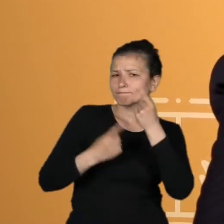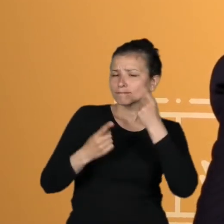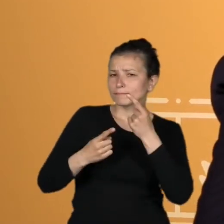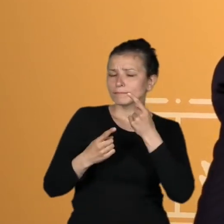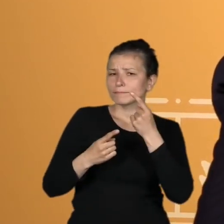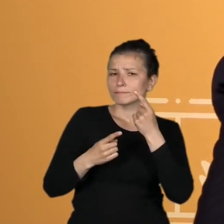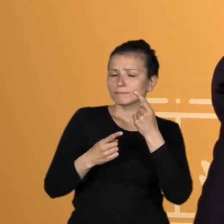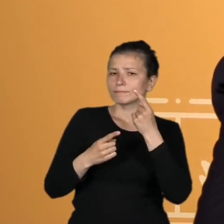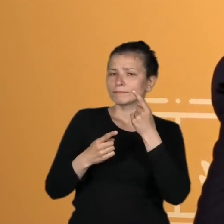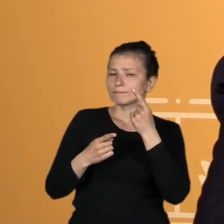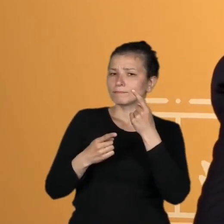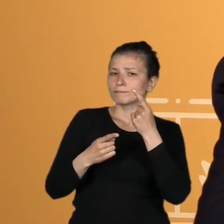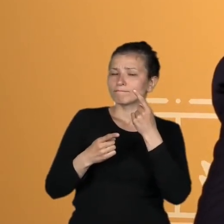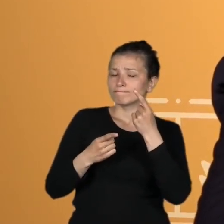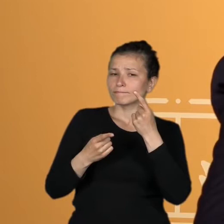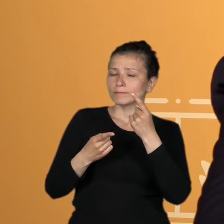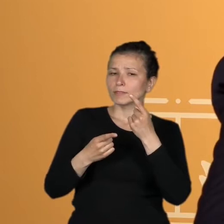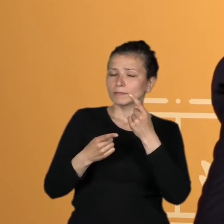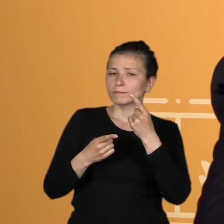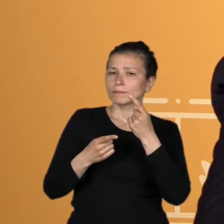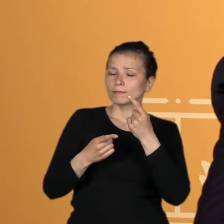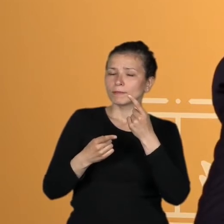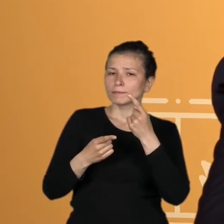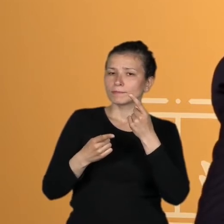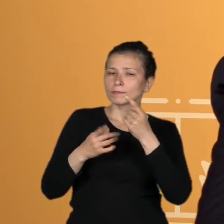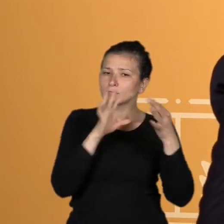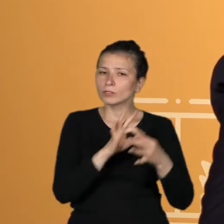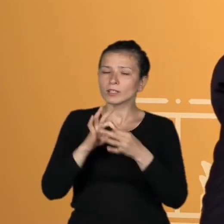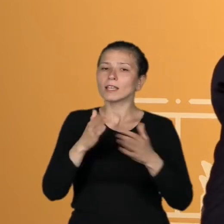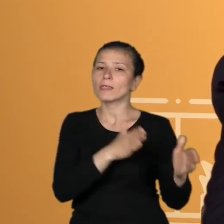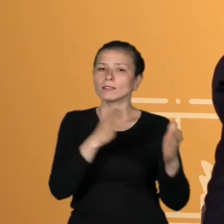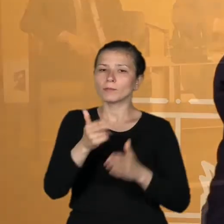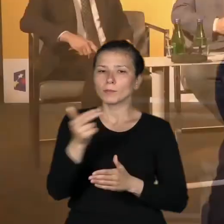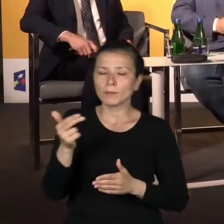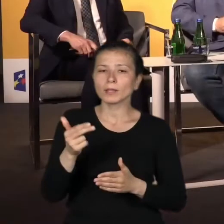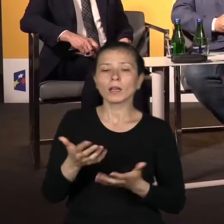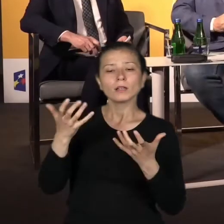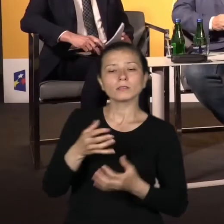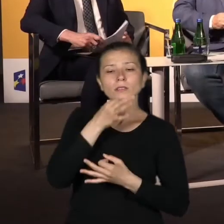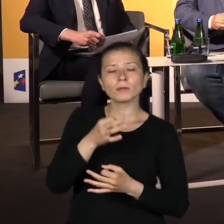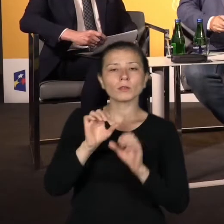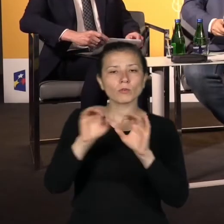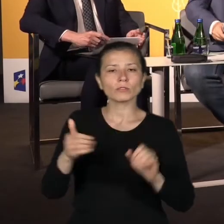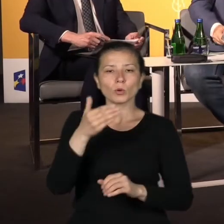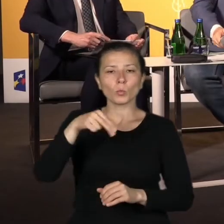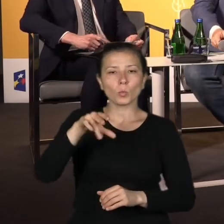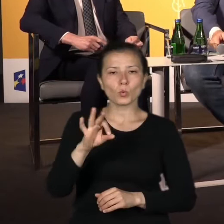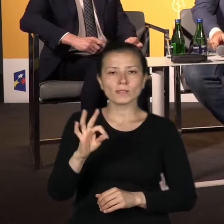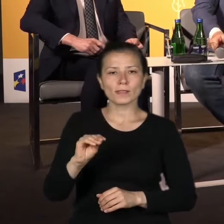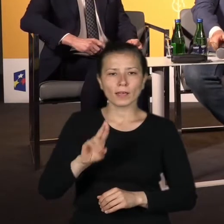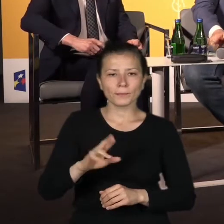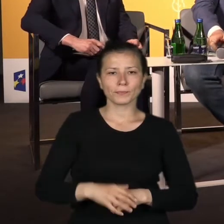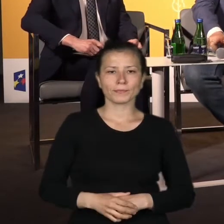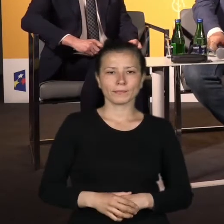nas być może w kolejne zagadnienie, bo chciałem zwrócić się do pana profesora Mustera o to, żeby może zastanowić